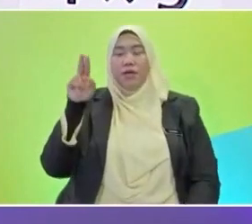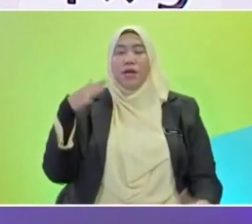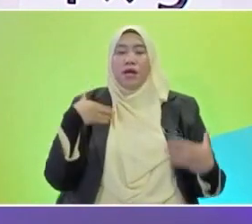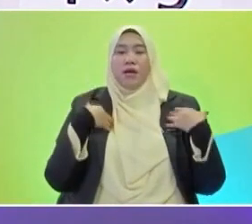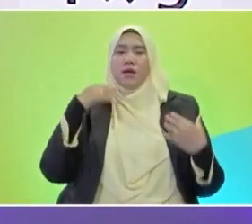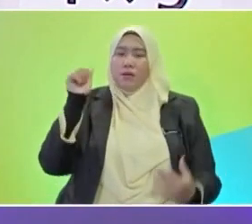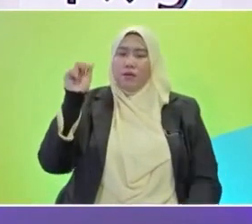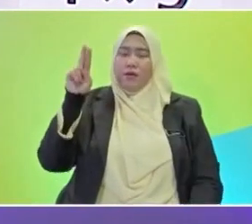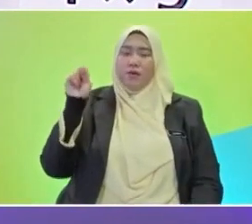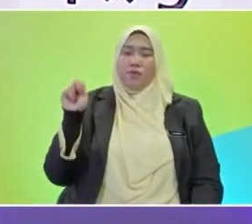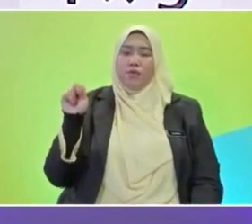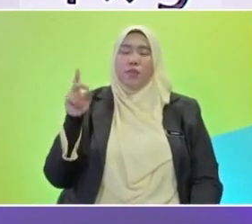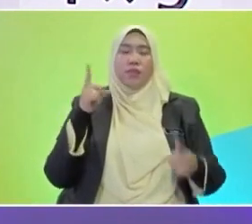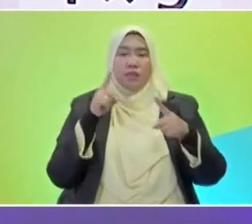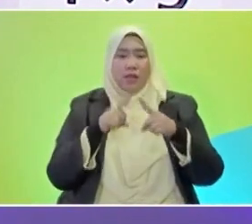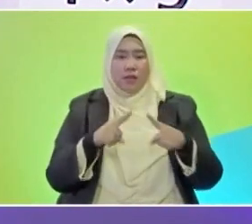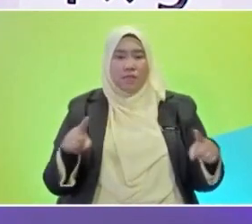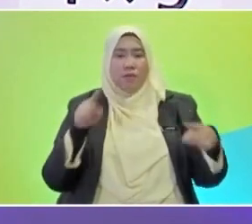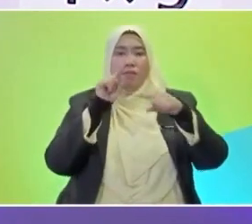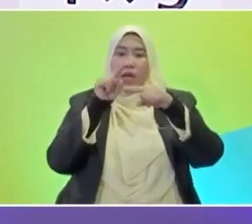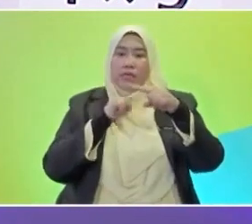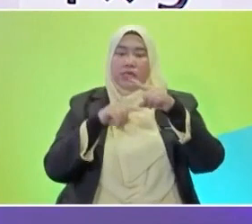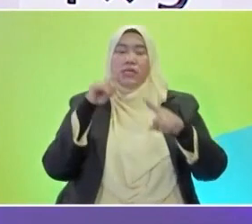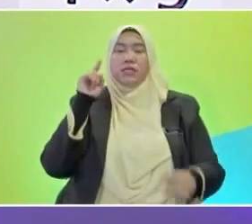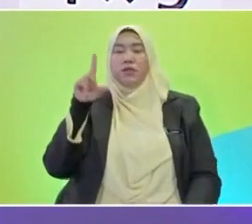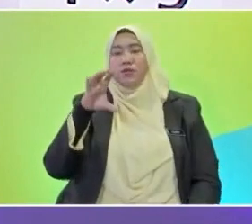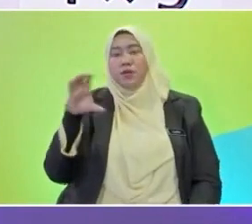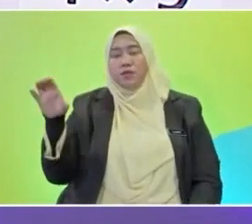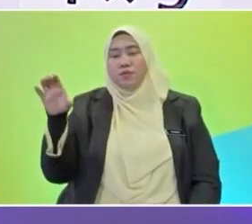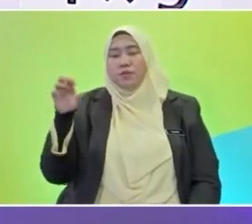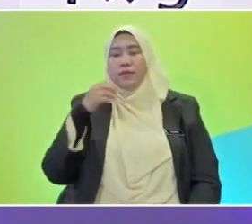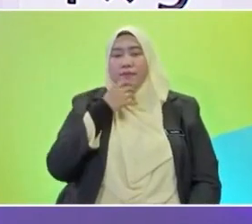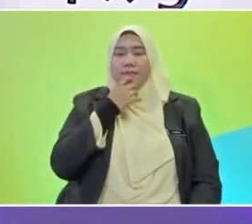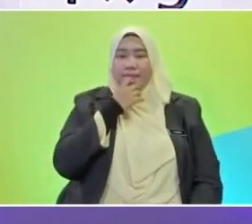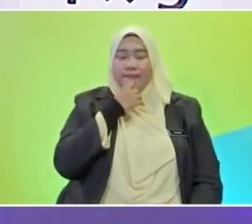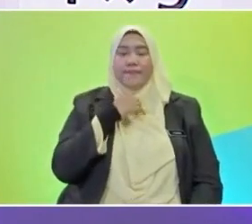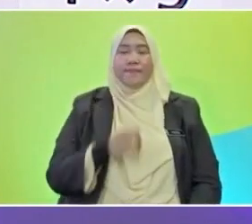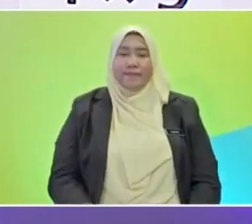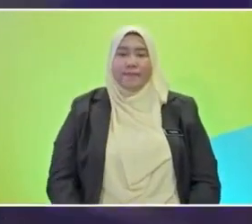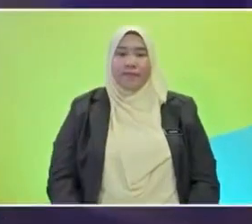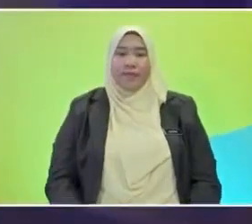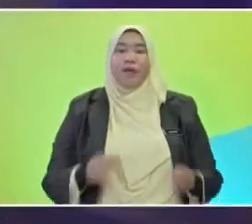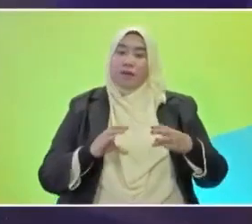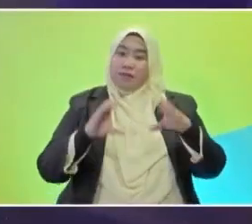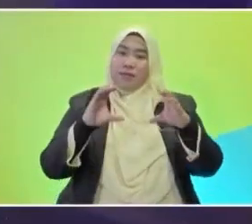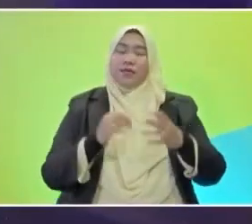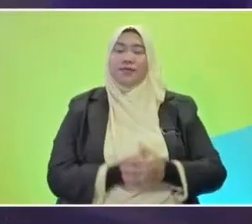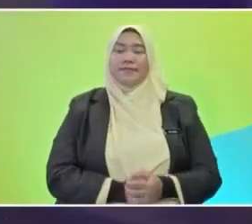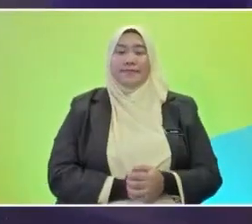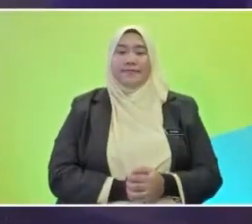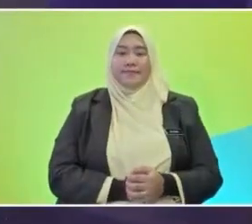bagikan dengan 100 Irfan kalau biasa kita takkan buat dalam siklus 100 kita bangun jadi teknik sebenarnya